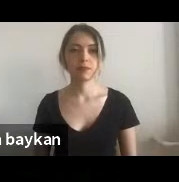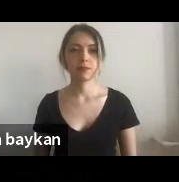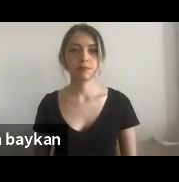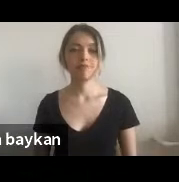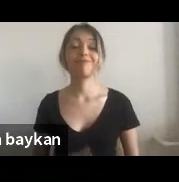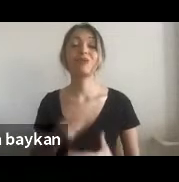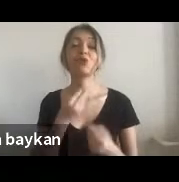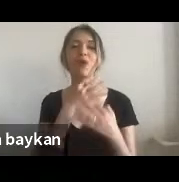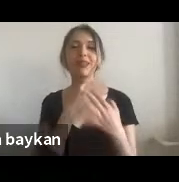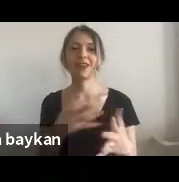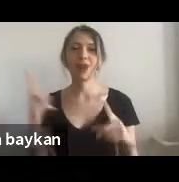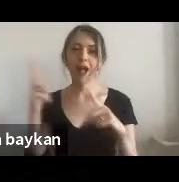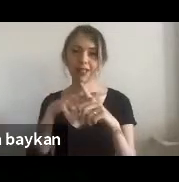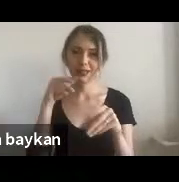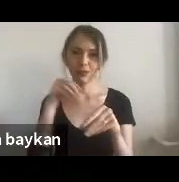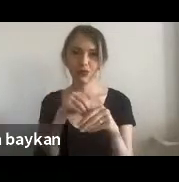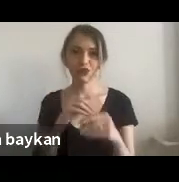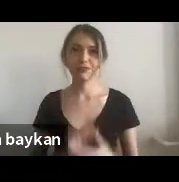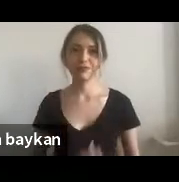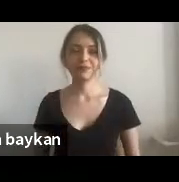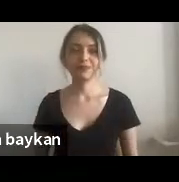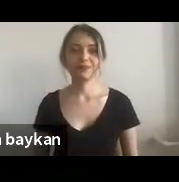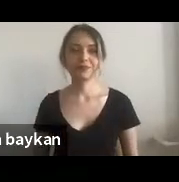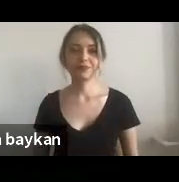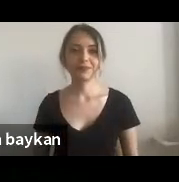Yeniden teşekkür ediyoruz.